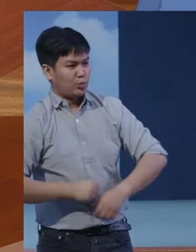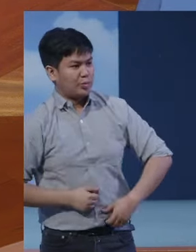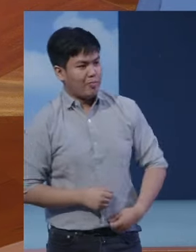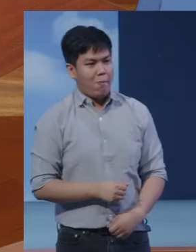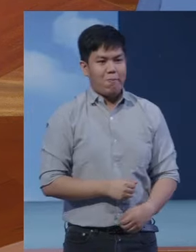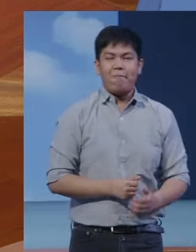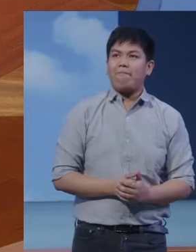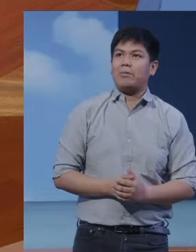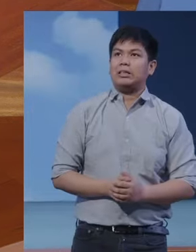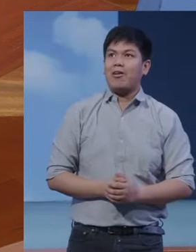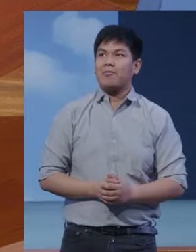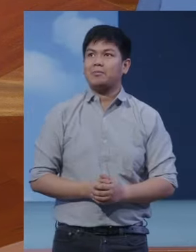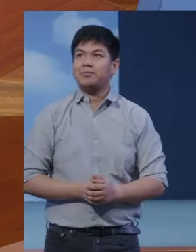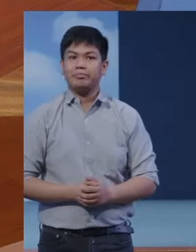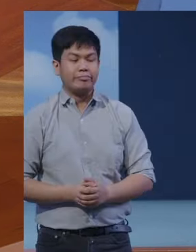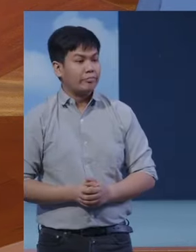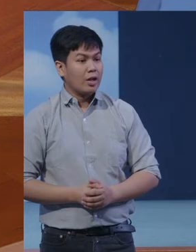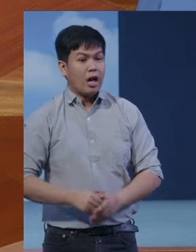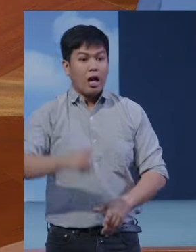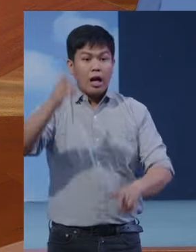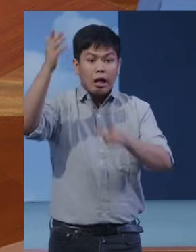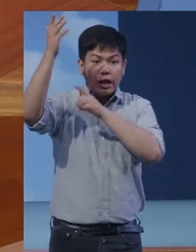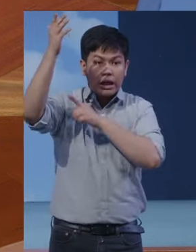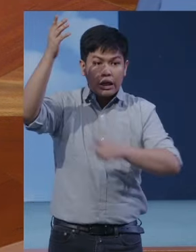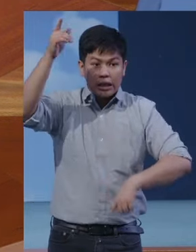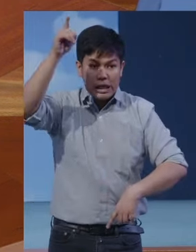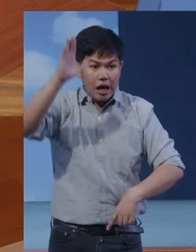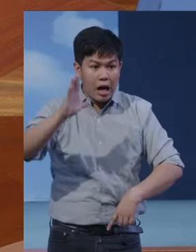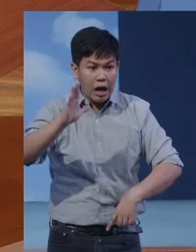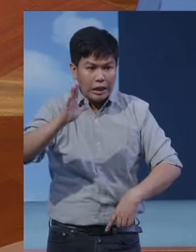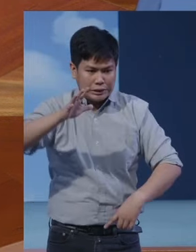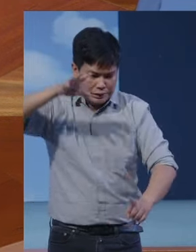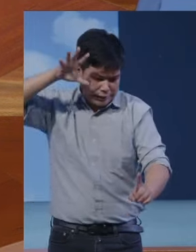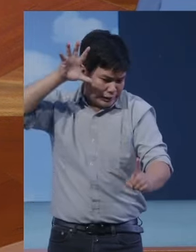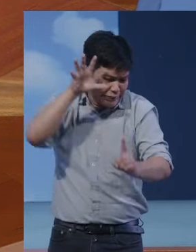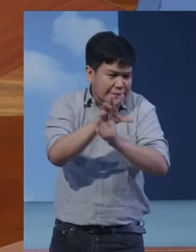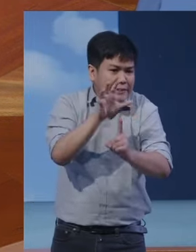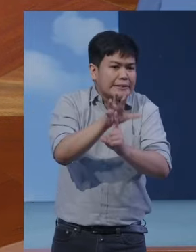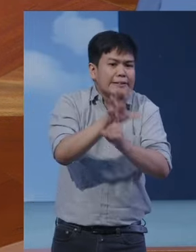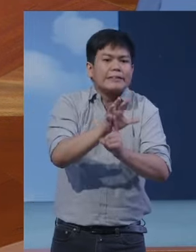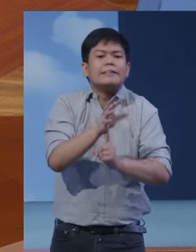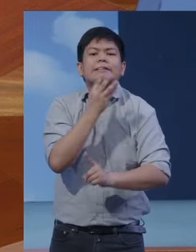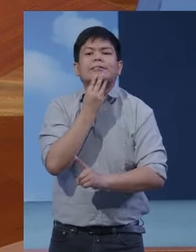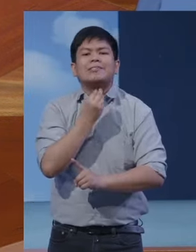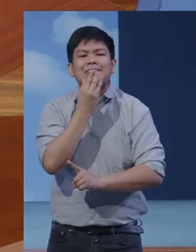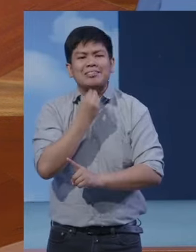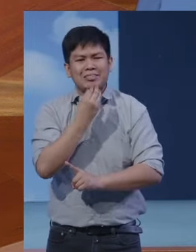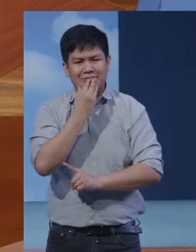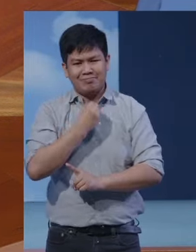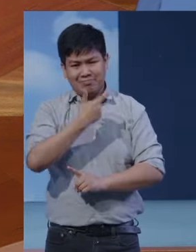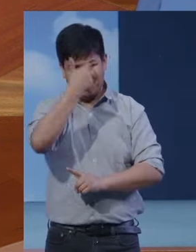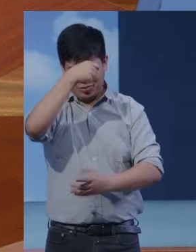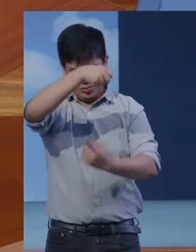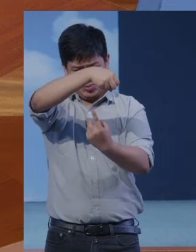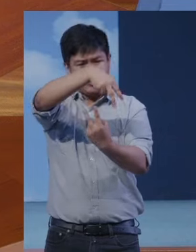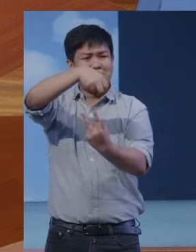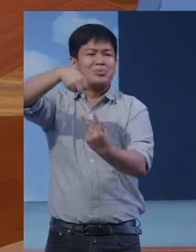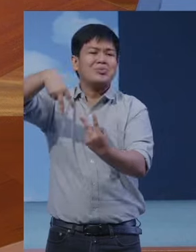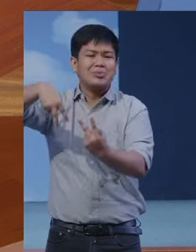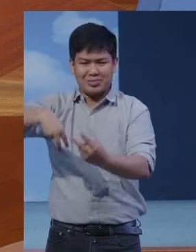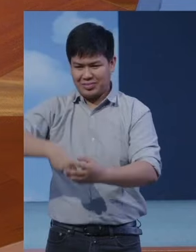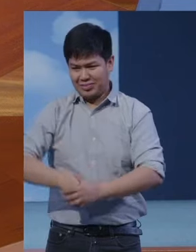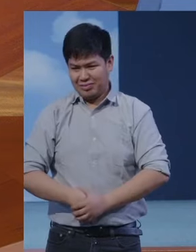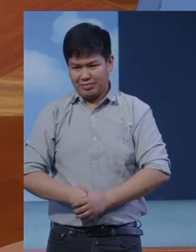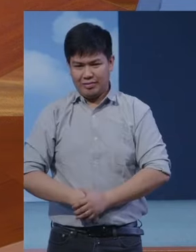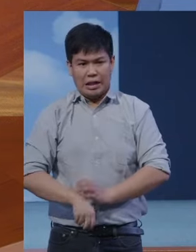16 pinapagalitan ng Diyos sa pamamagit ni malay ang bayang Israel pinili niya ang bayang ito para